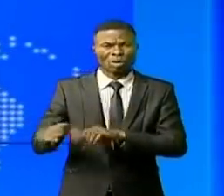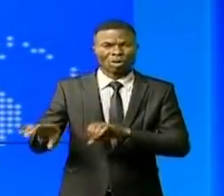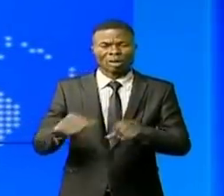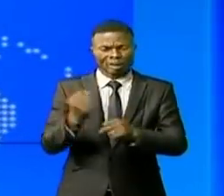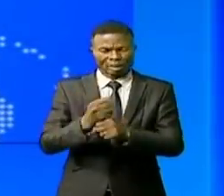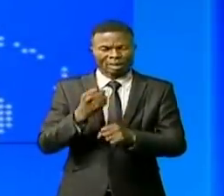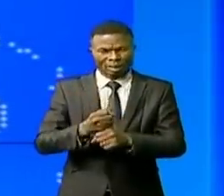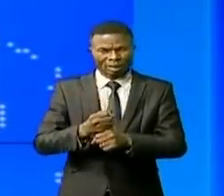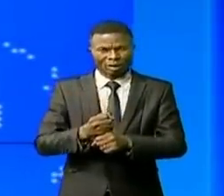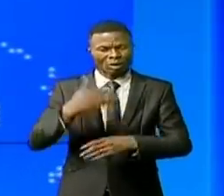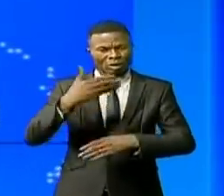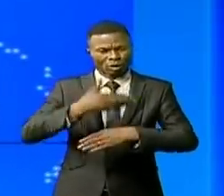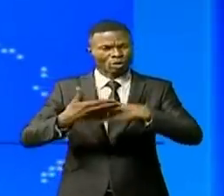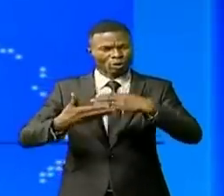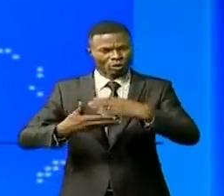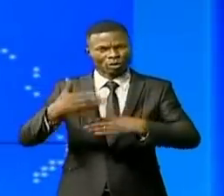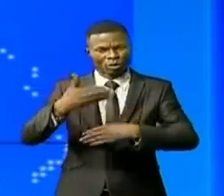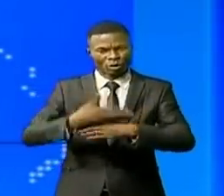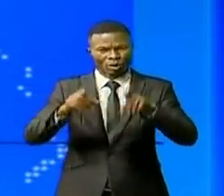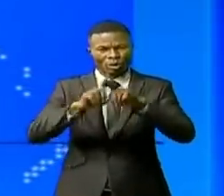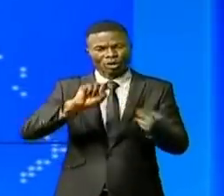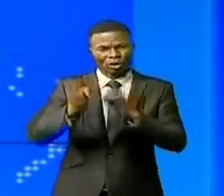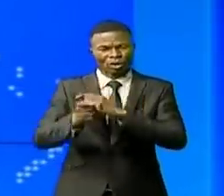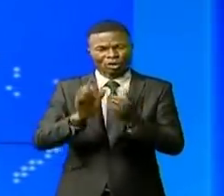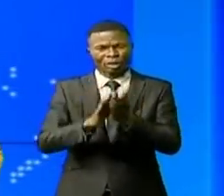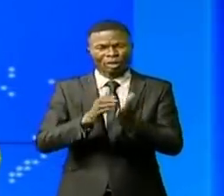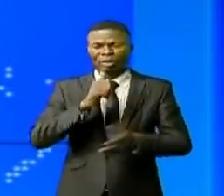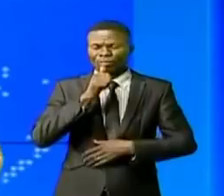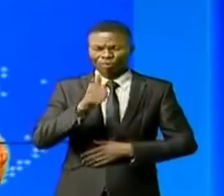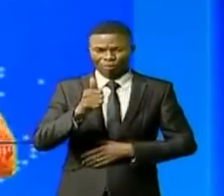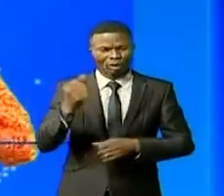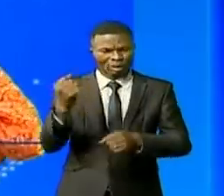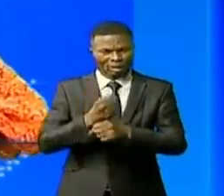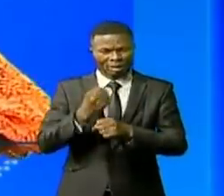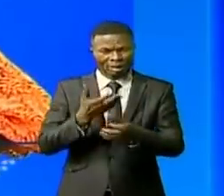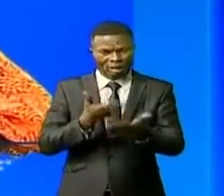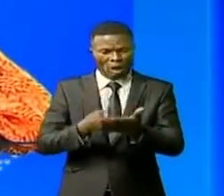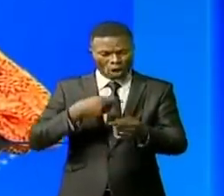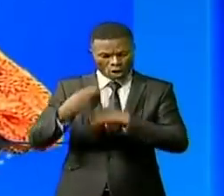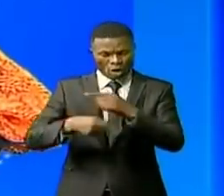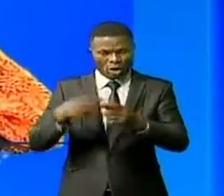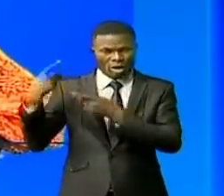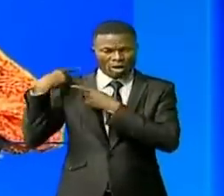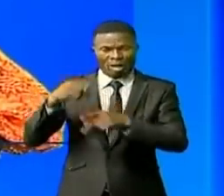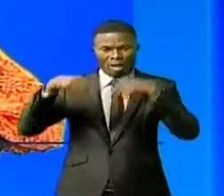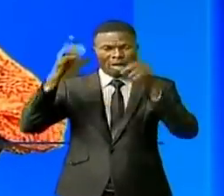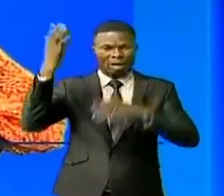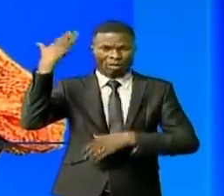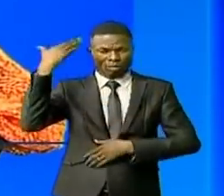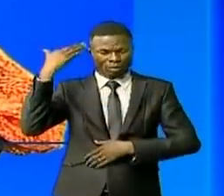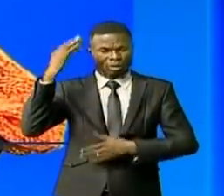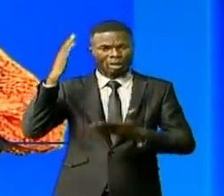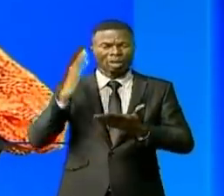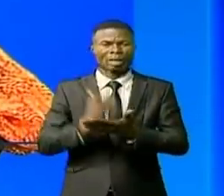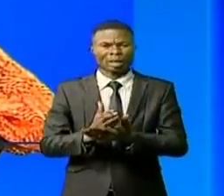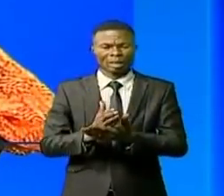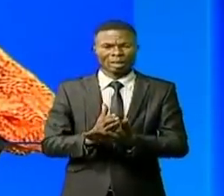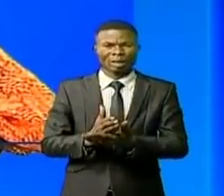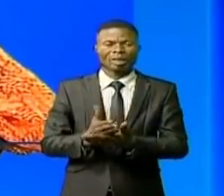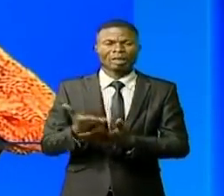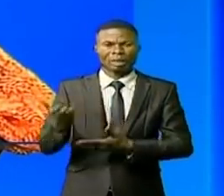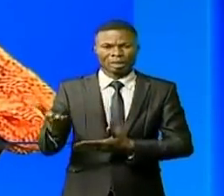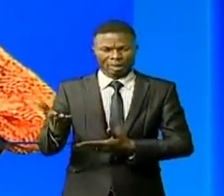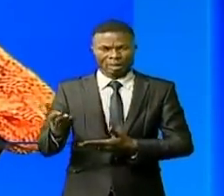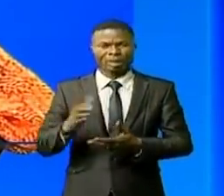travaux de réhabilitation et de modernisation, lequel travaux lancés depuis l'année passée sont arrivés au niveau